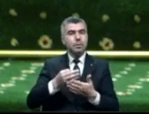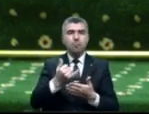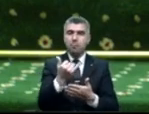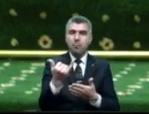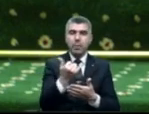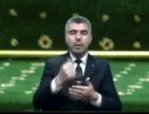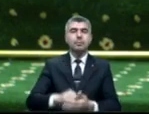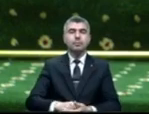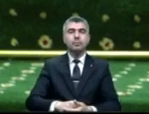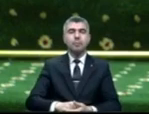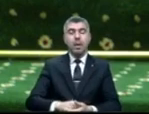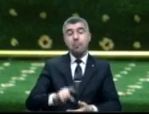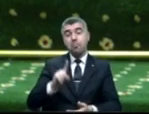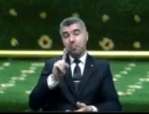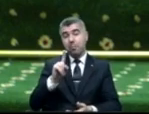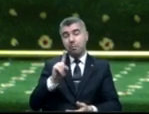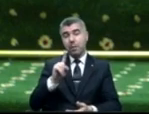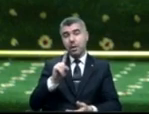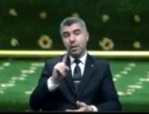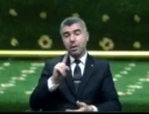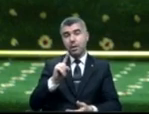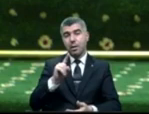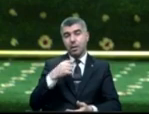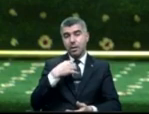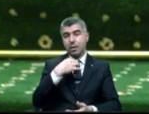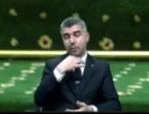به. غير احنا يا